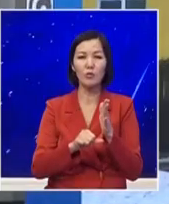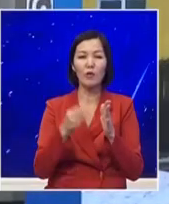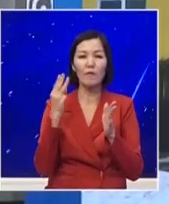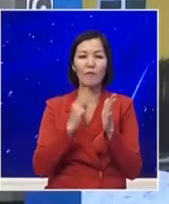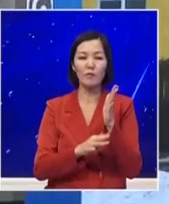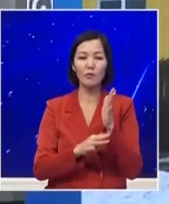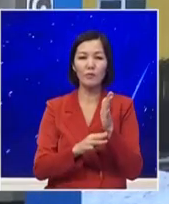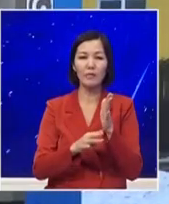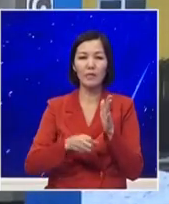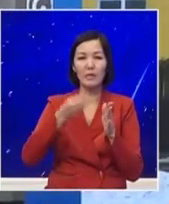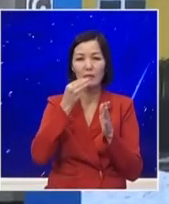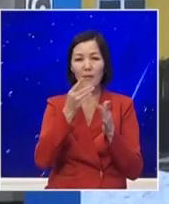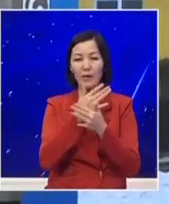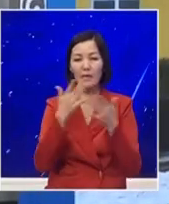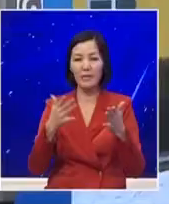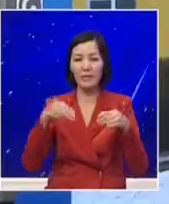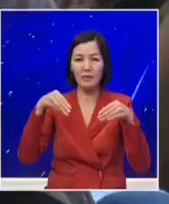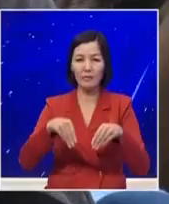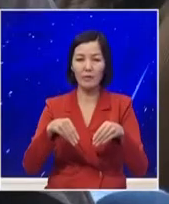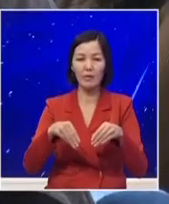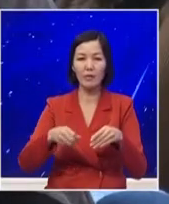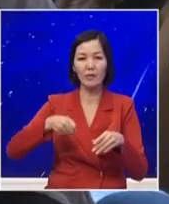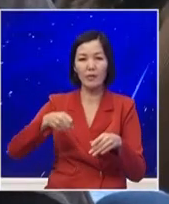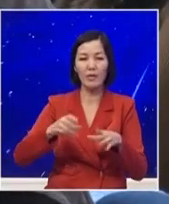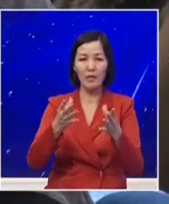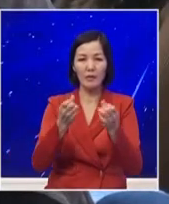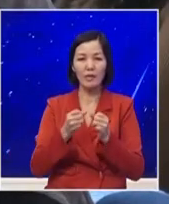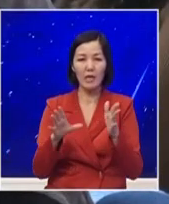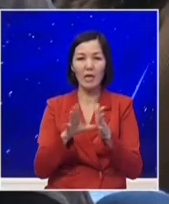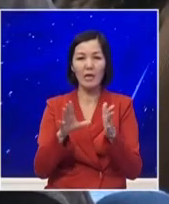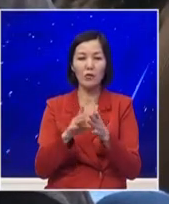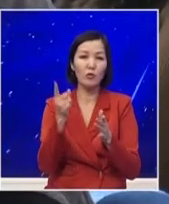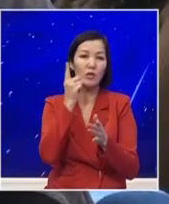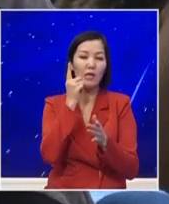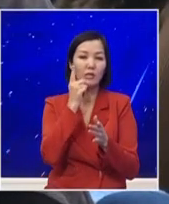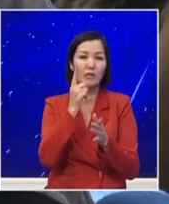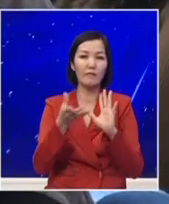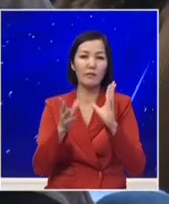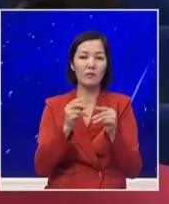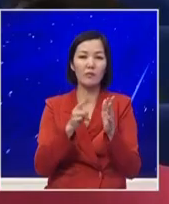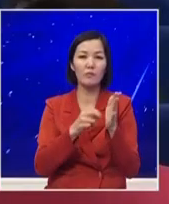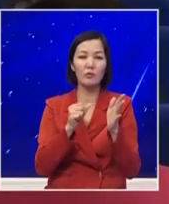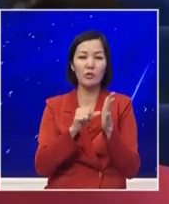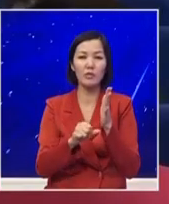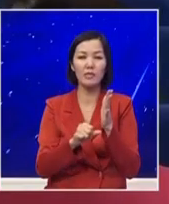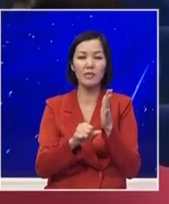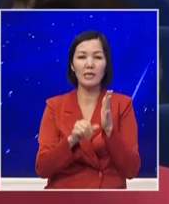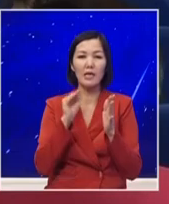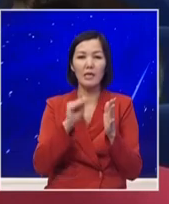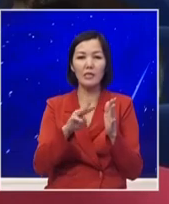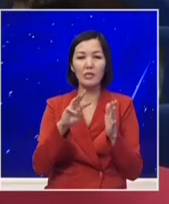корзин. Для детей-сирот и детей из неполных семей приобрели электронные гаджеты на сумму в 760 тысяч